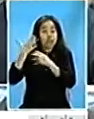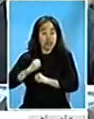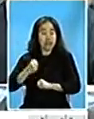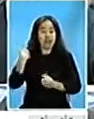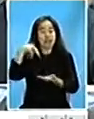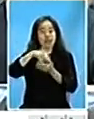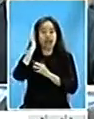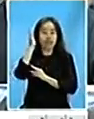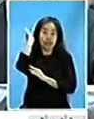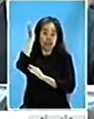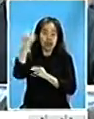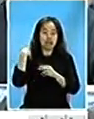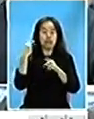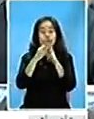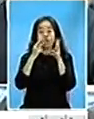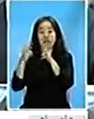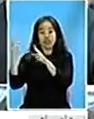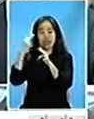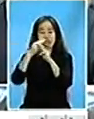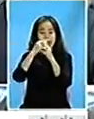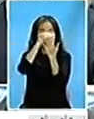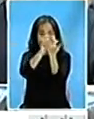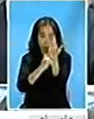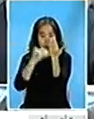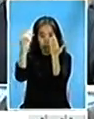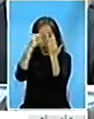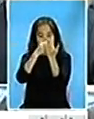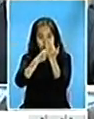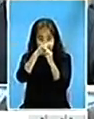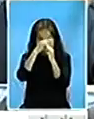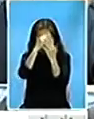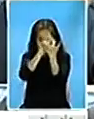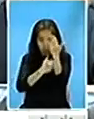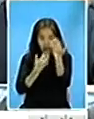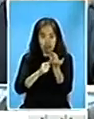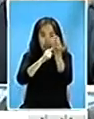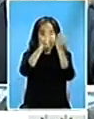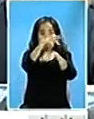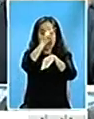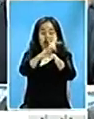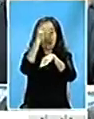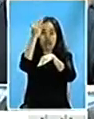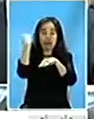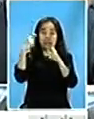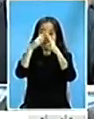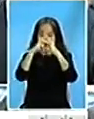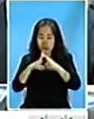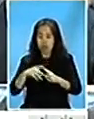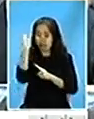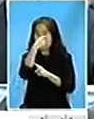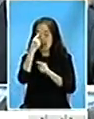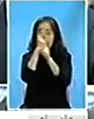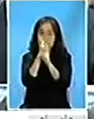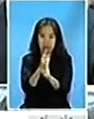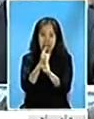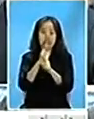ะใช้วิธีส่งรายชื่อไปยังท่านประธานครับว่ามีผู้ใดจะอภิปรายเรียงลำดับไปอย่างไรขอความกรุณาให้เป็นไปตาม